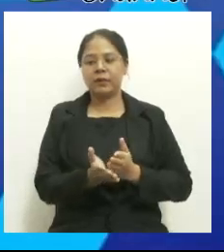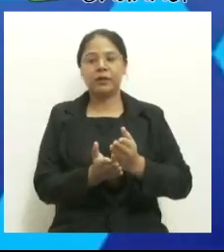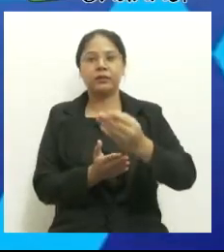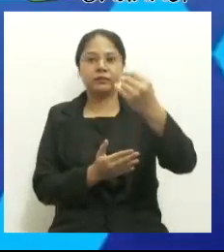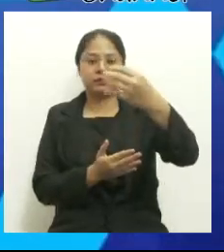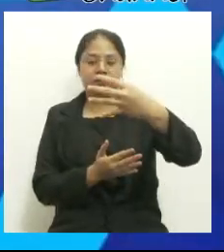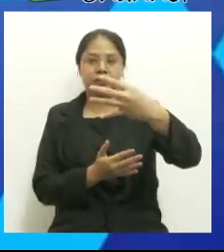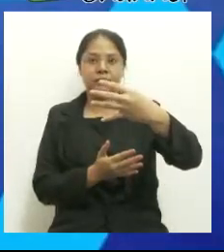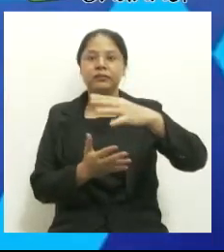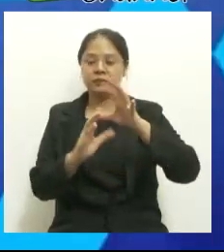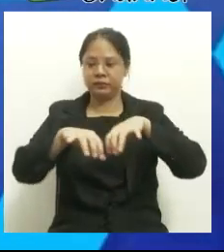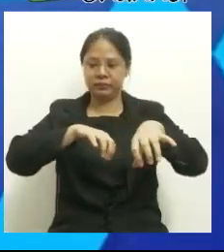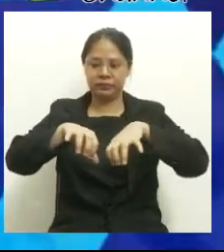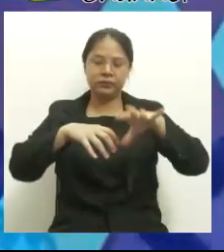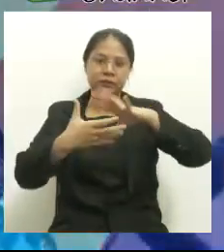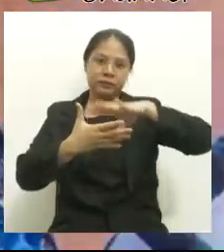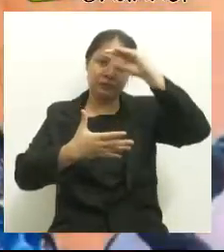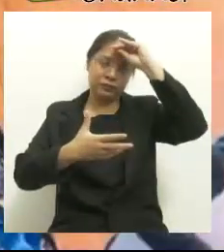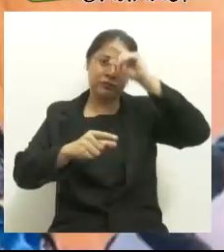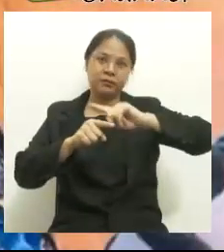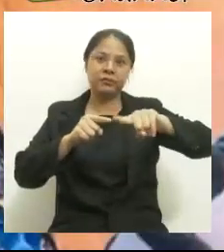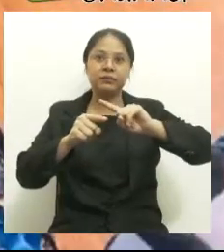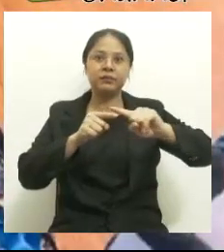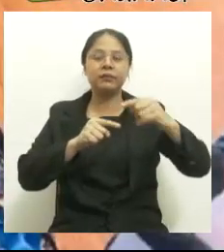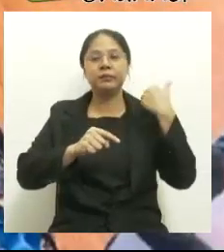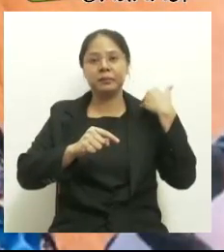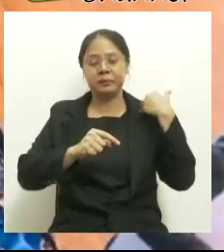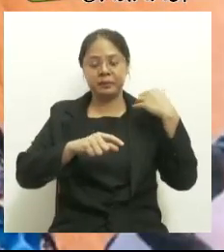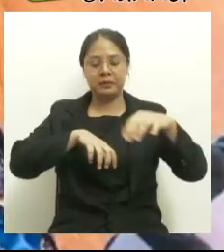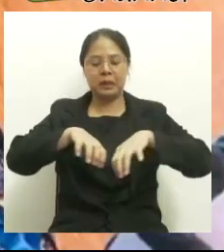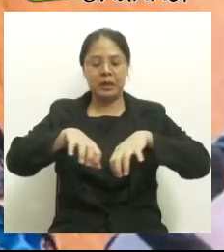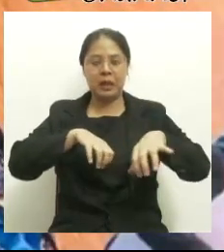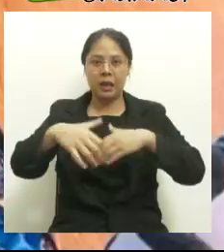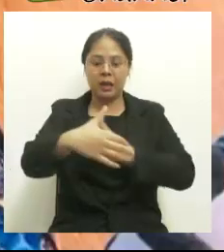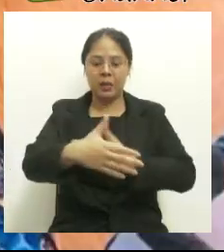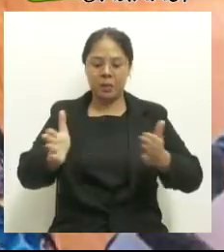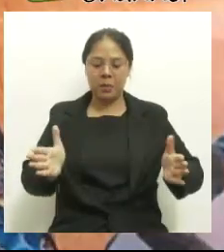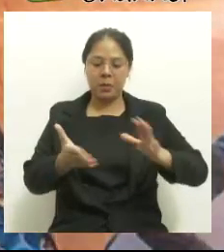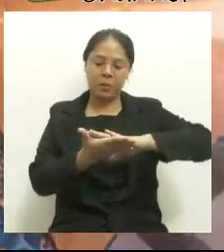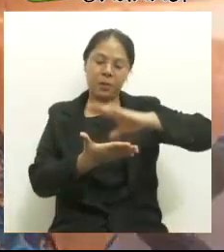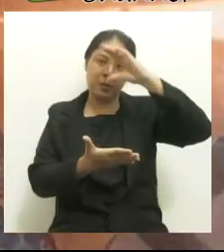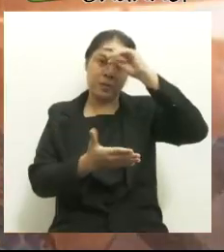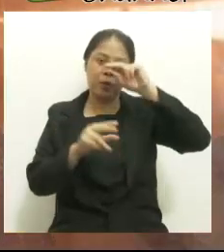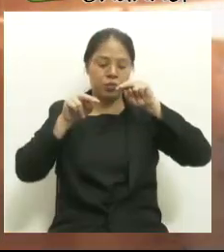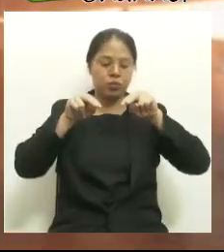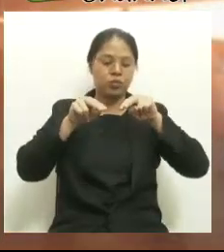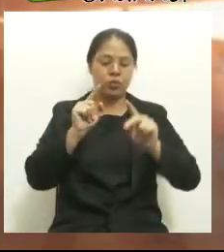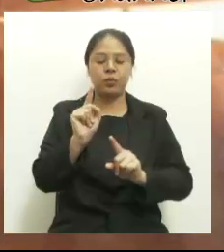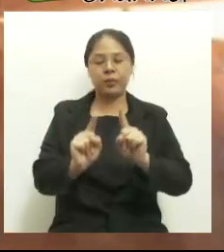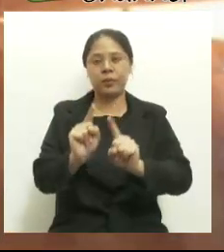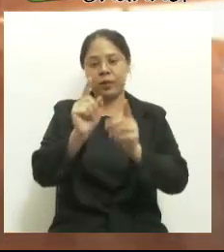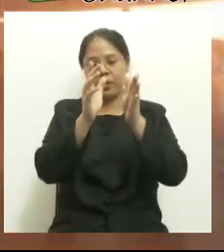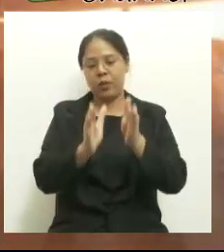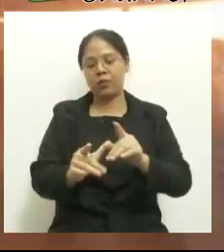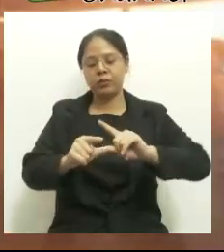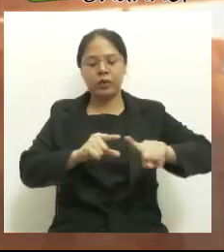การจัดการเรียนรู้โรงเรียนบ้านถ้าข้ามมีการบริหารจัดการชั้นเรียนเชิงบวกการตรวจสอบและประเมินผู้เรียนอย่